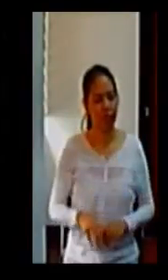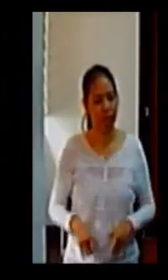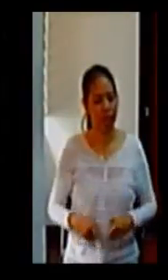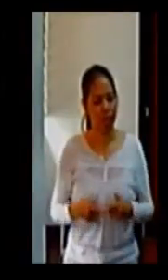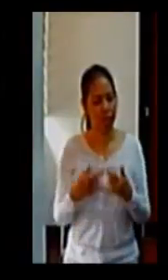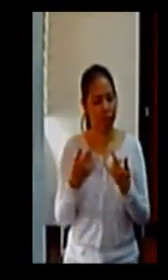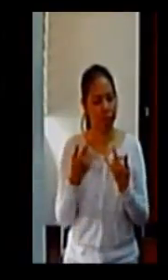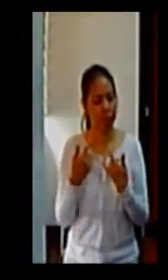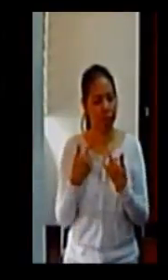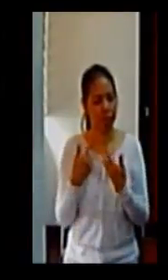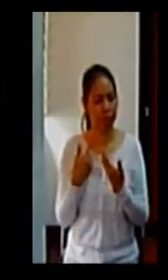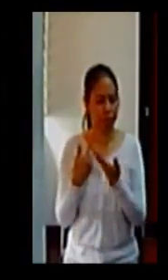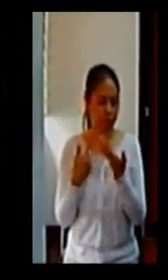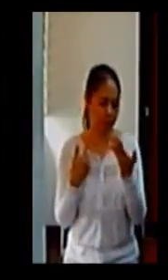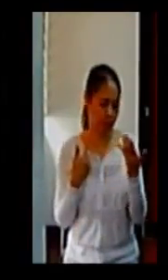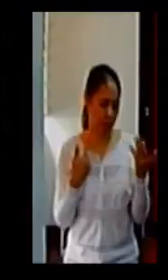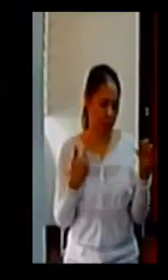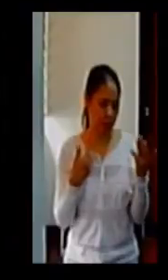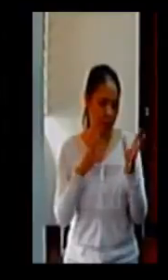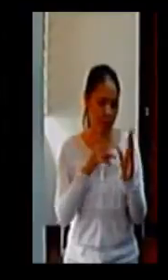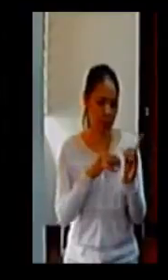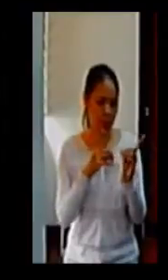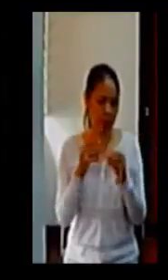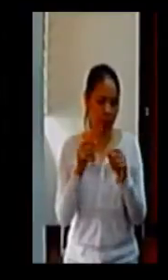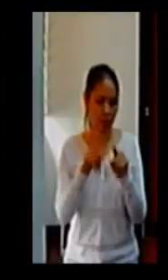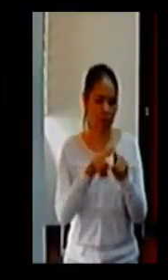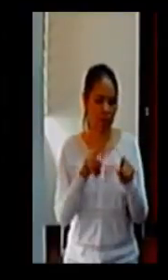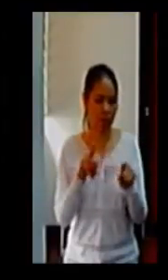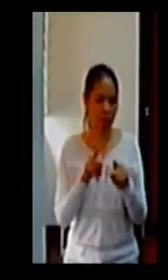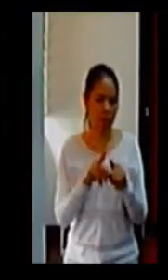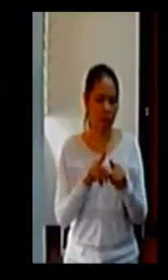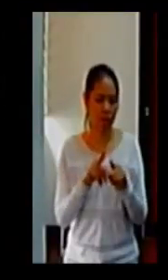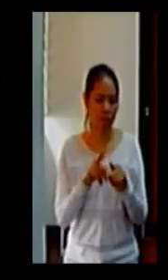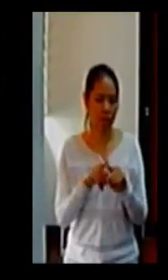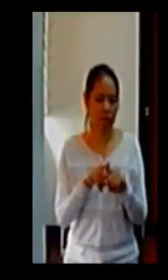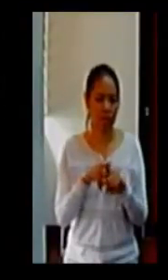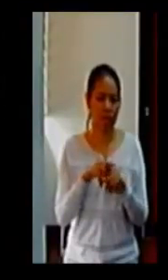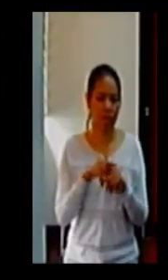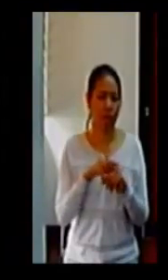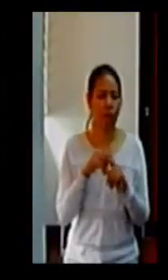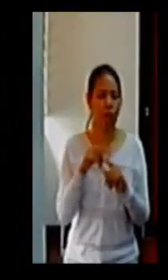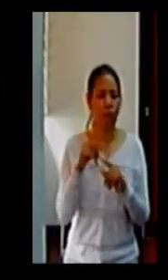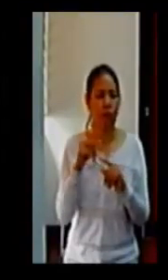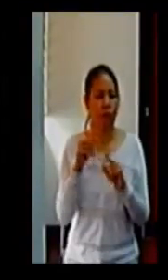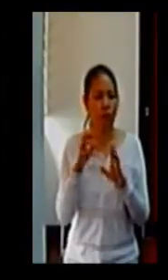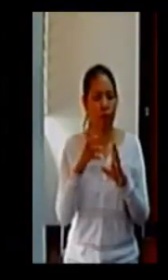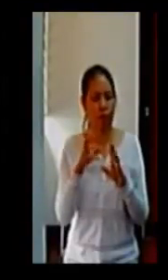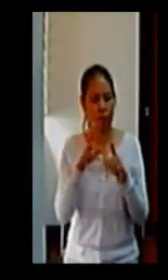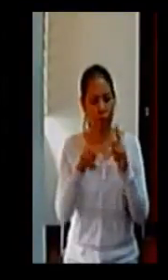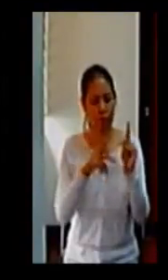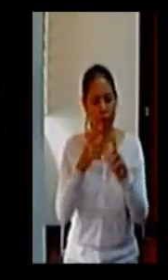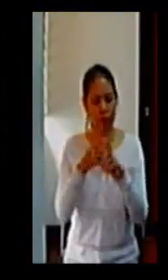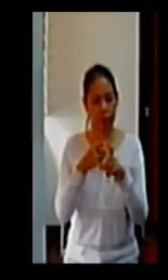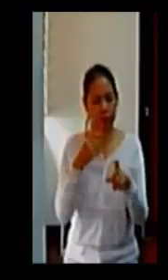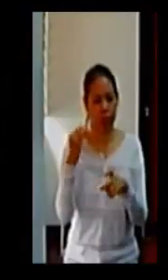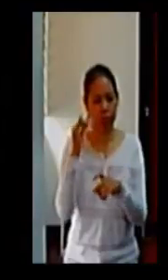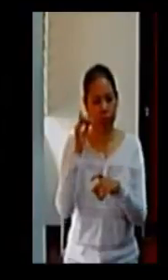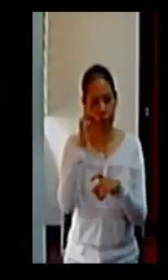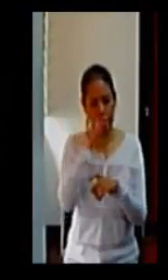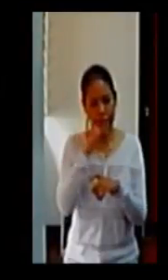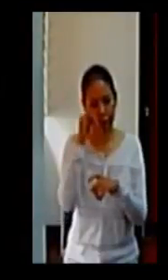inyong ginagawa bilang katutubo sa Ifugao. Mahalaga pa para sa amin